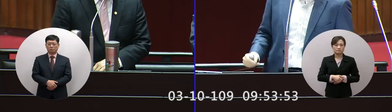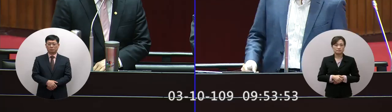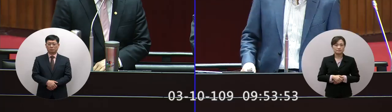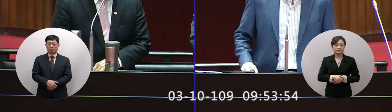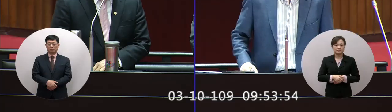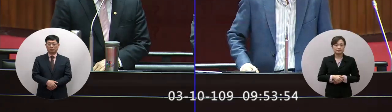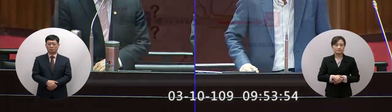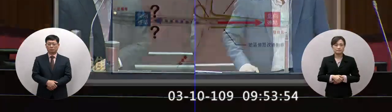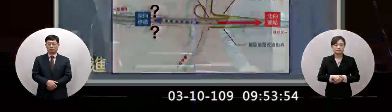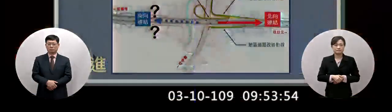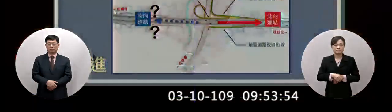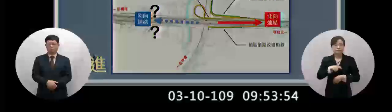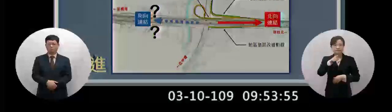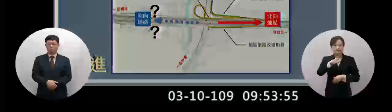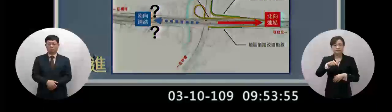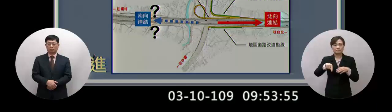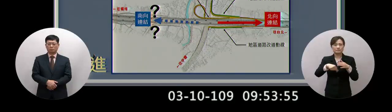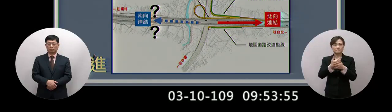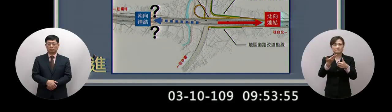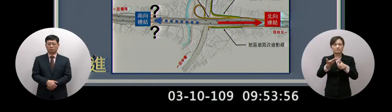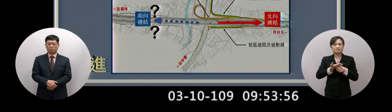你只给了我们